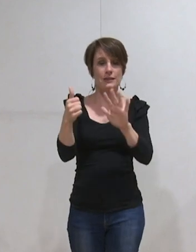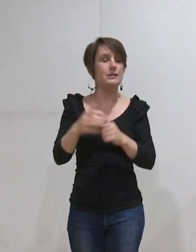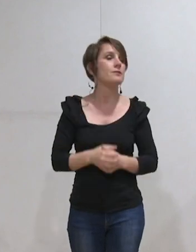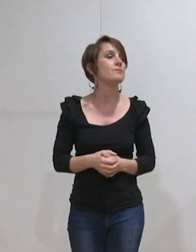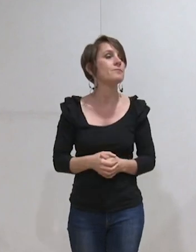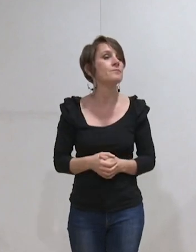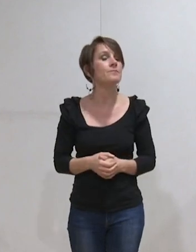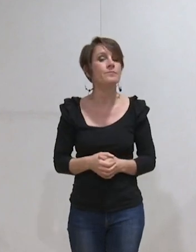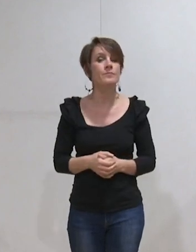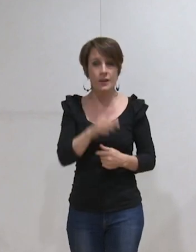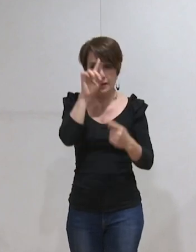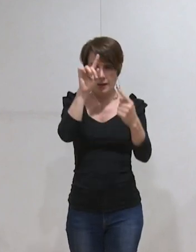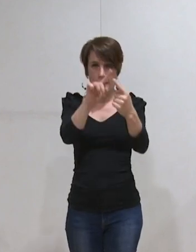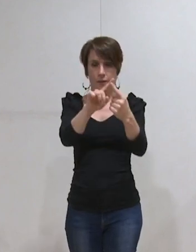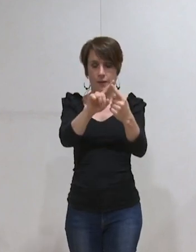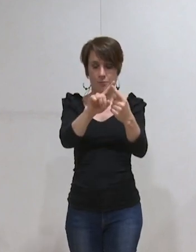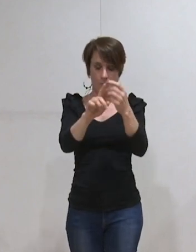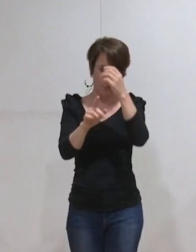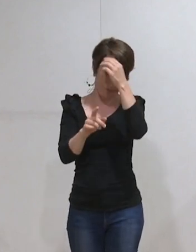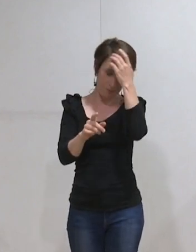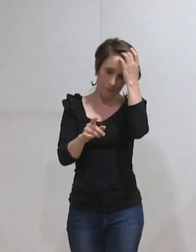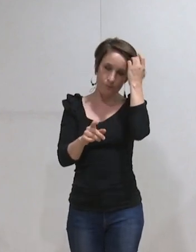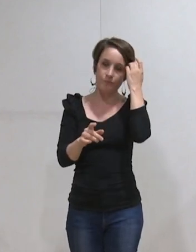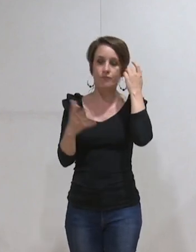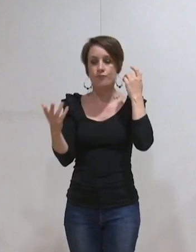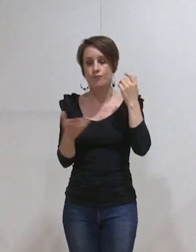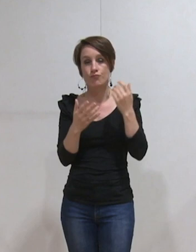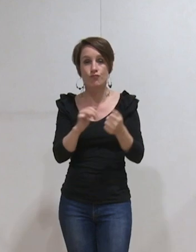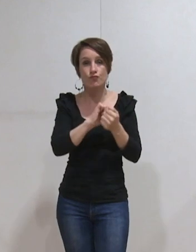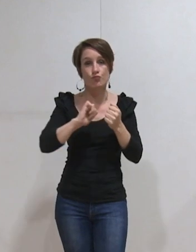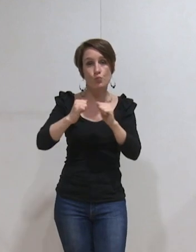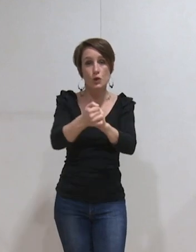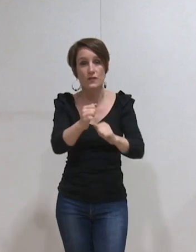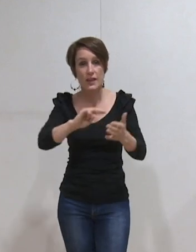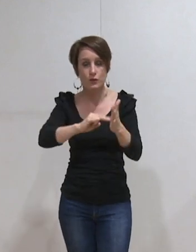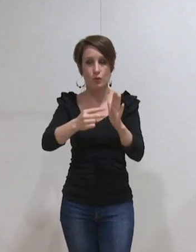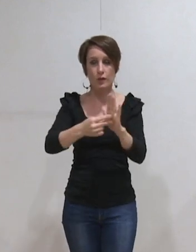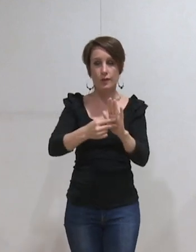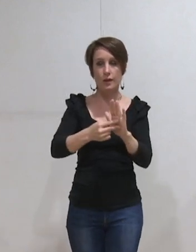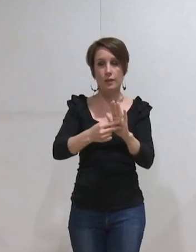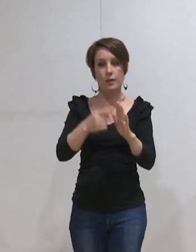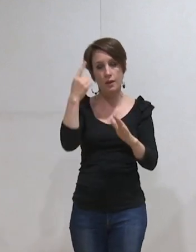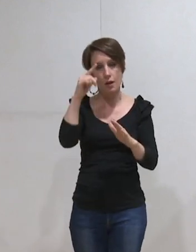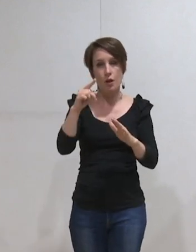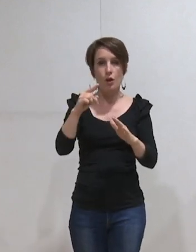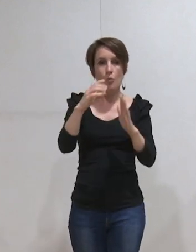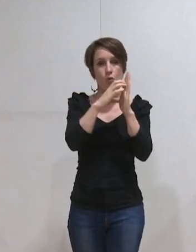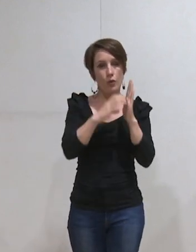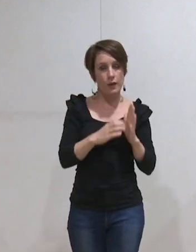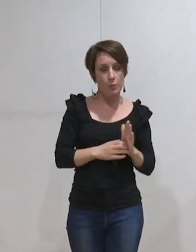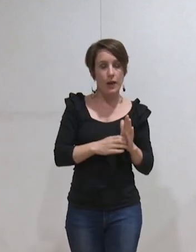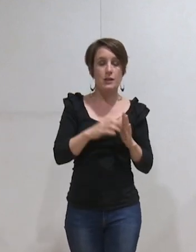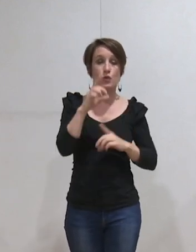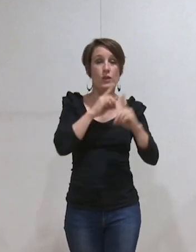36 des quelques modifications techniques de délibération de décembre 2013 sur des aides